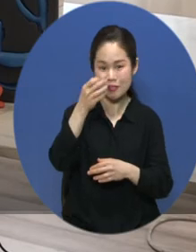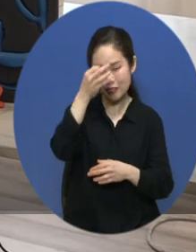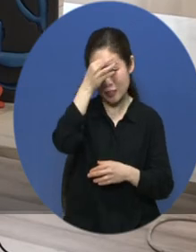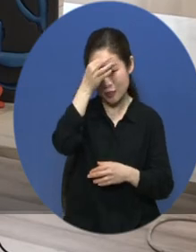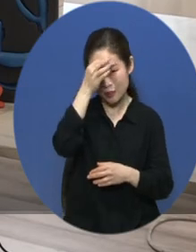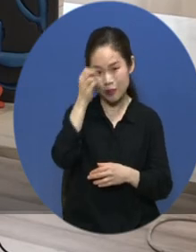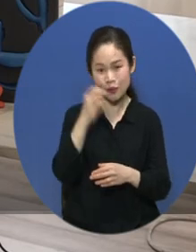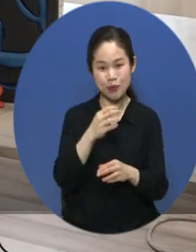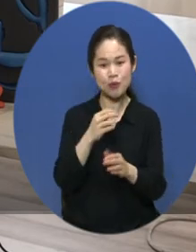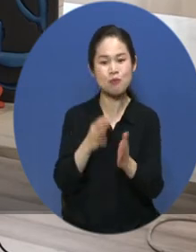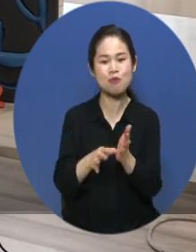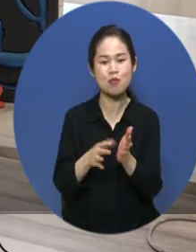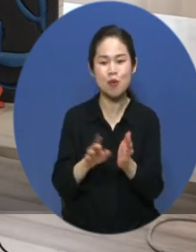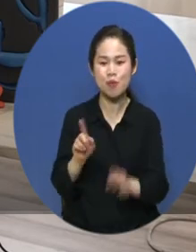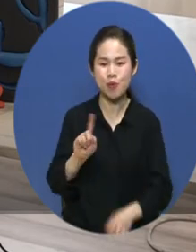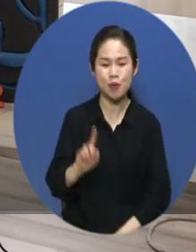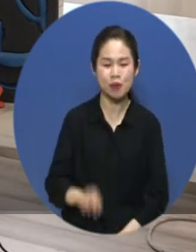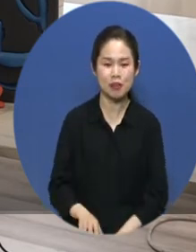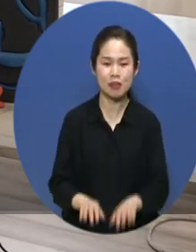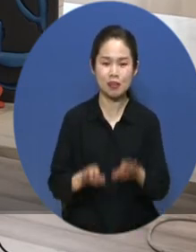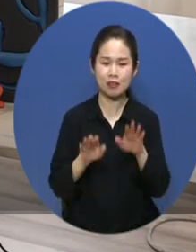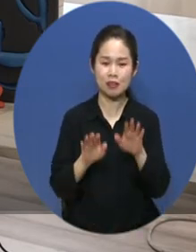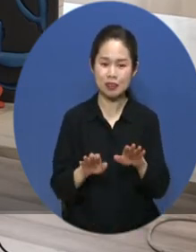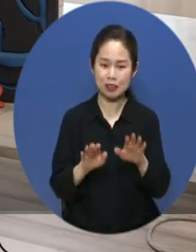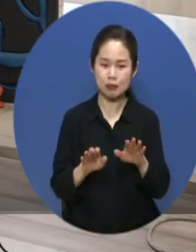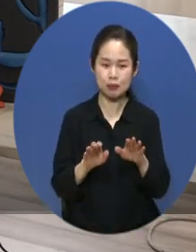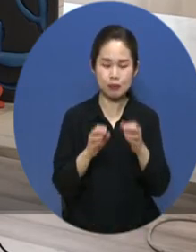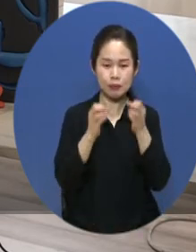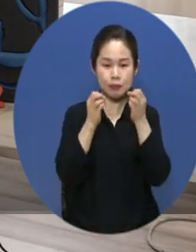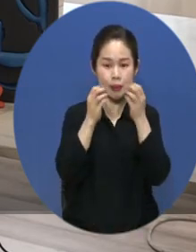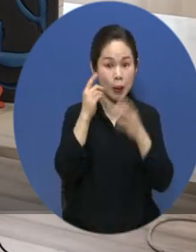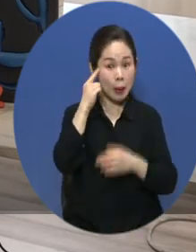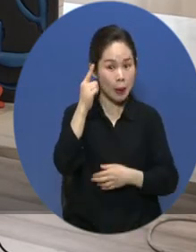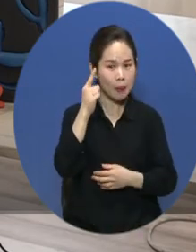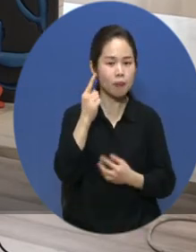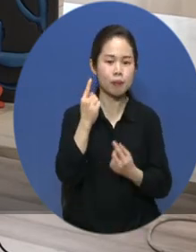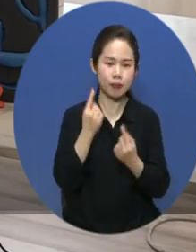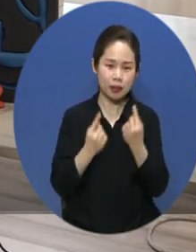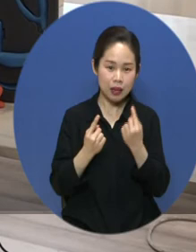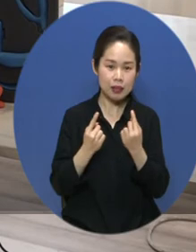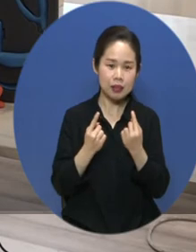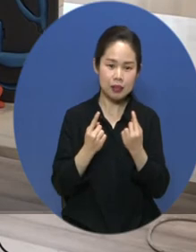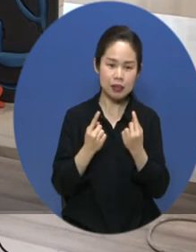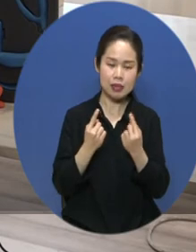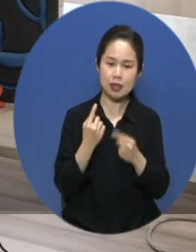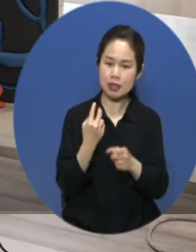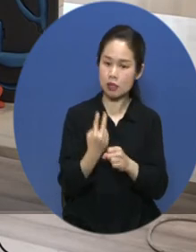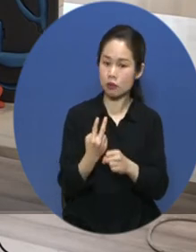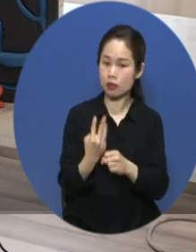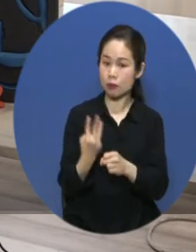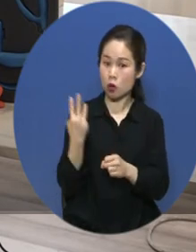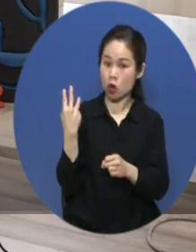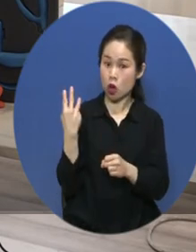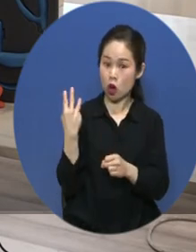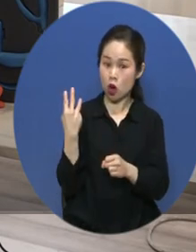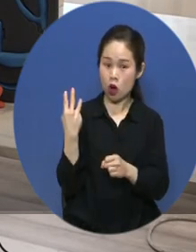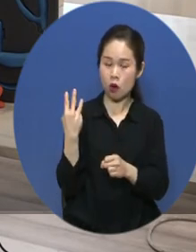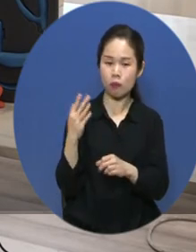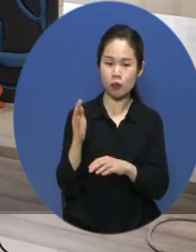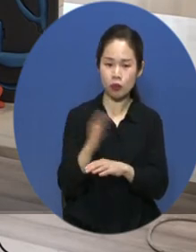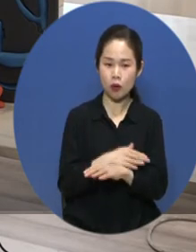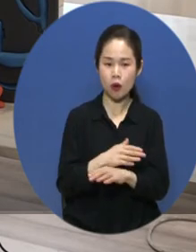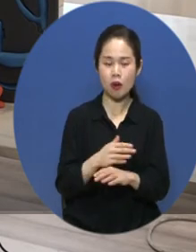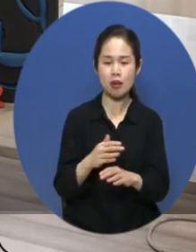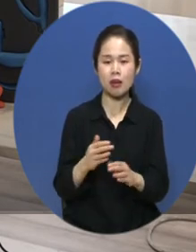지금 추가적으로 뭐 개발하고 있는 기술보다는 이제 저희가 한 2년, 3년 전부터 개도국 사업을